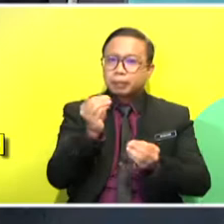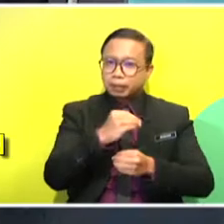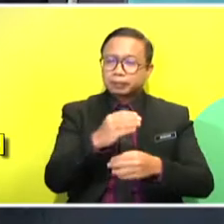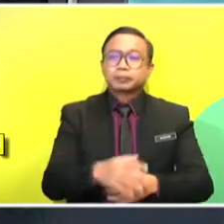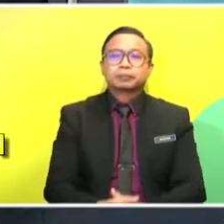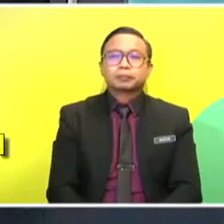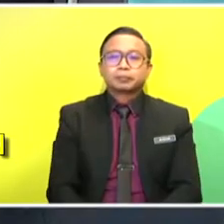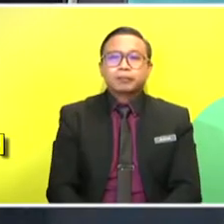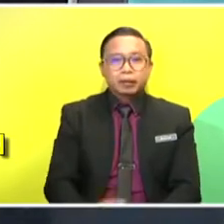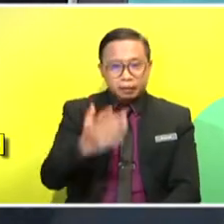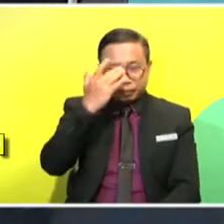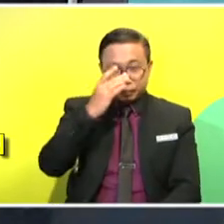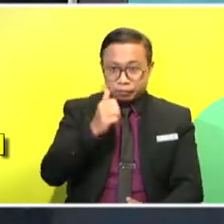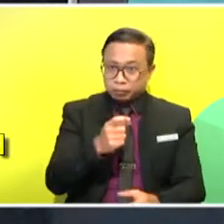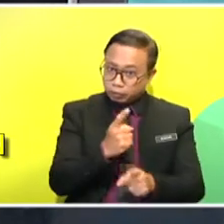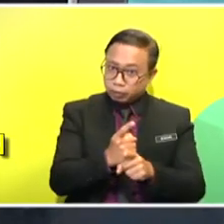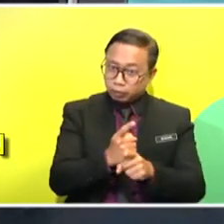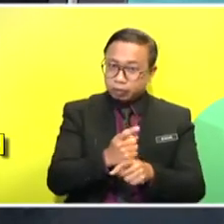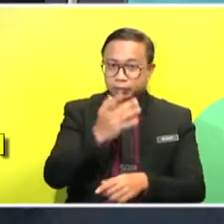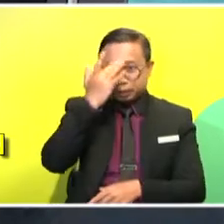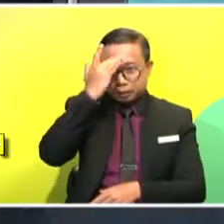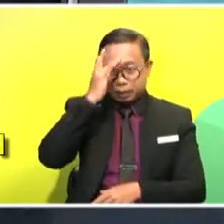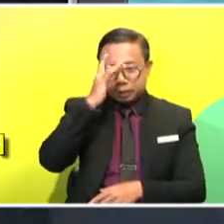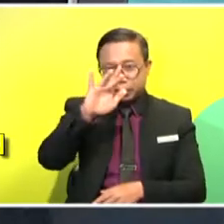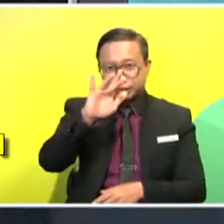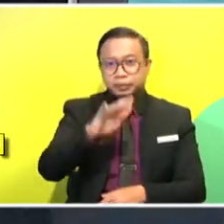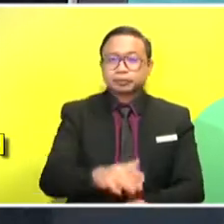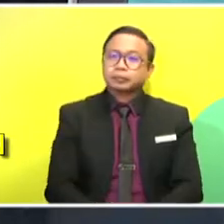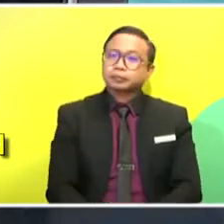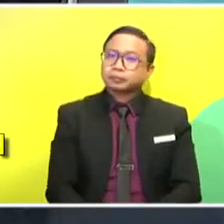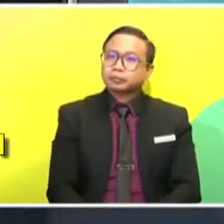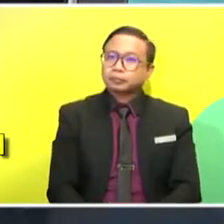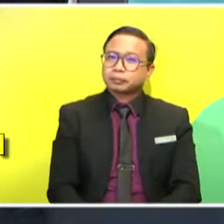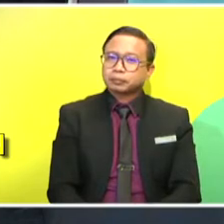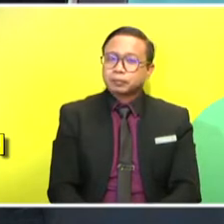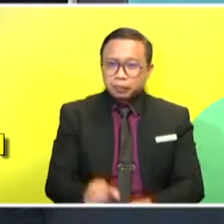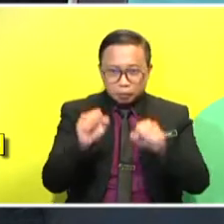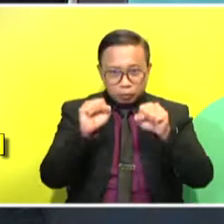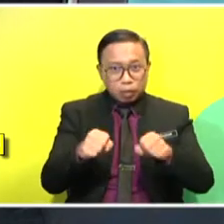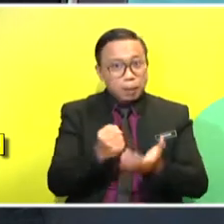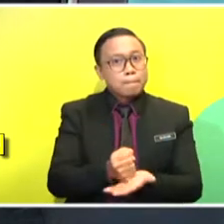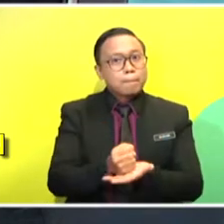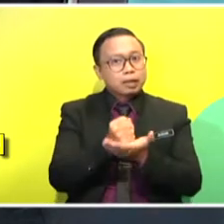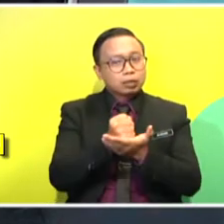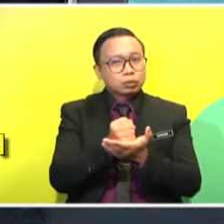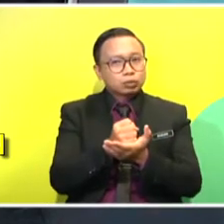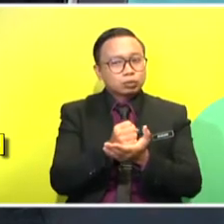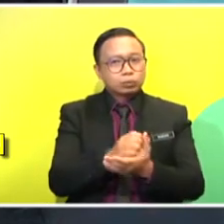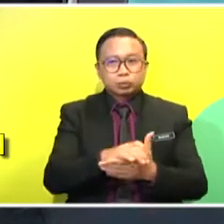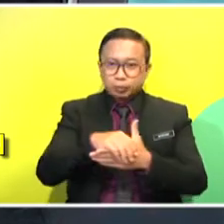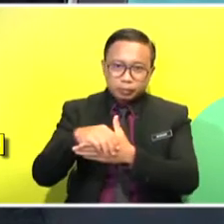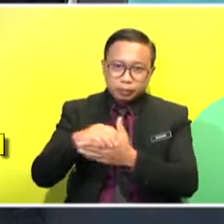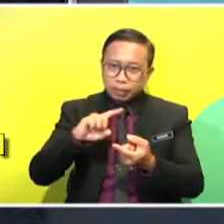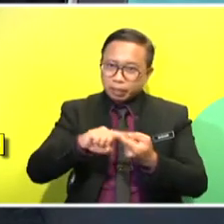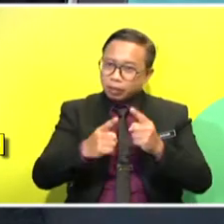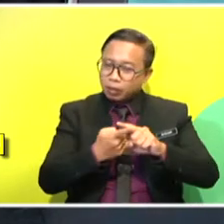sangat bijak muridnya ya. Nanti boleh bimbing bintang kawan-kawan yang lain. Boleh cikgu. Bintang, ya, kita beri pada Anissa